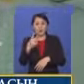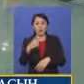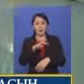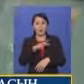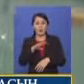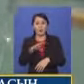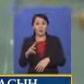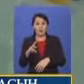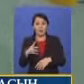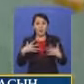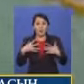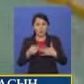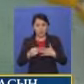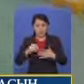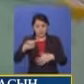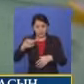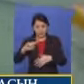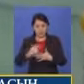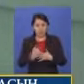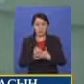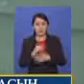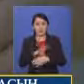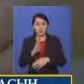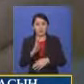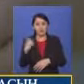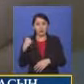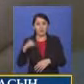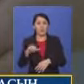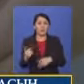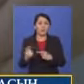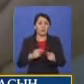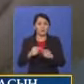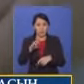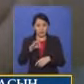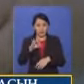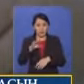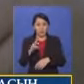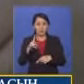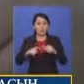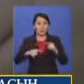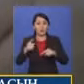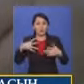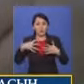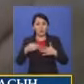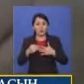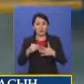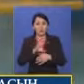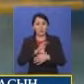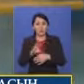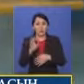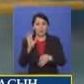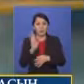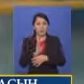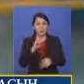миллион доза көлеміндегі вакцинаның алғашқы партиясы шығарылады деп күтілуде. Президент Асқар Маминге отандық вакцина өндірісіне қатысты берілген